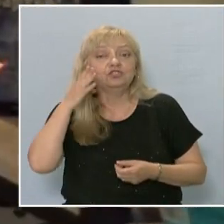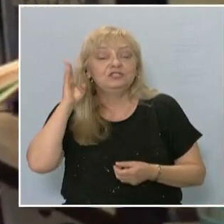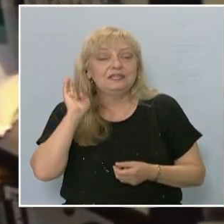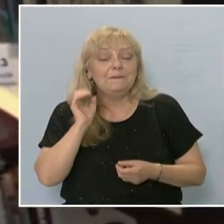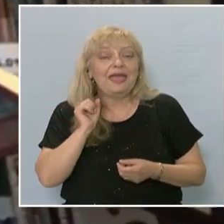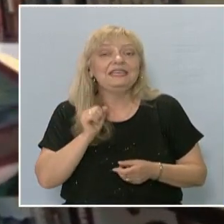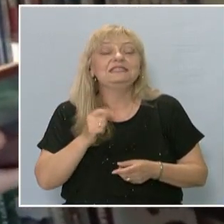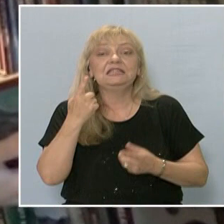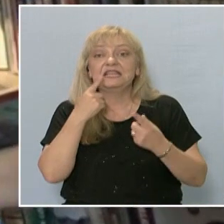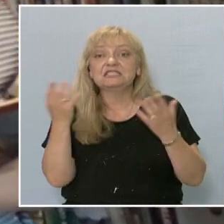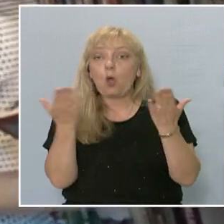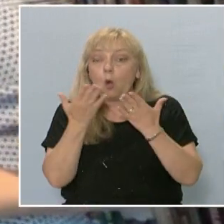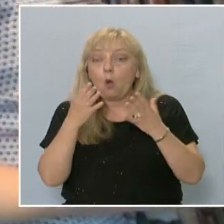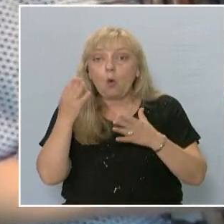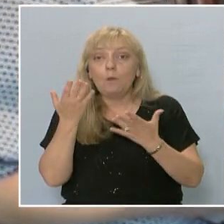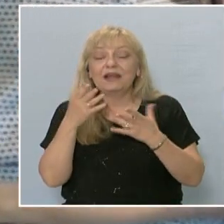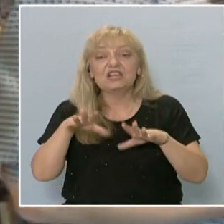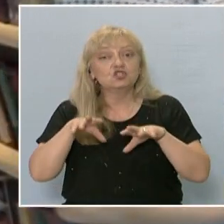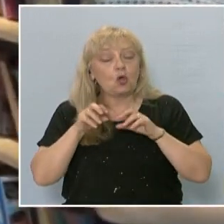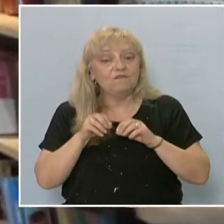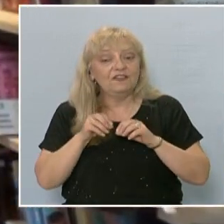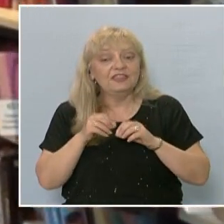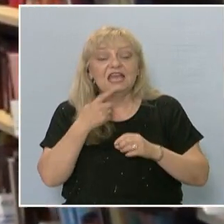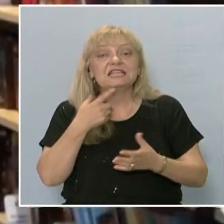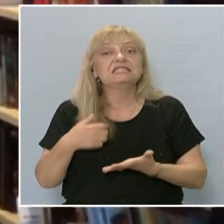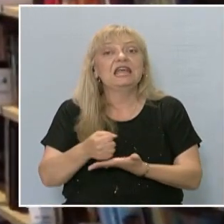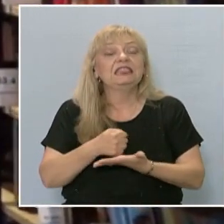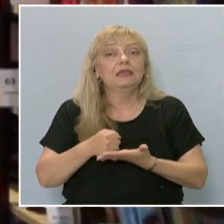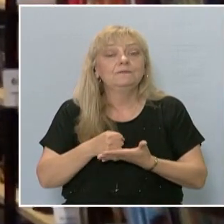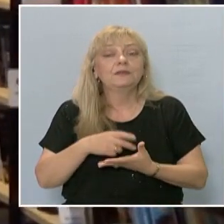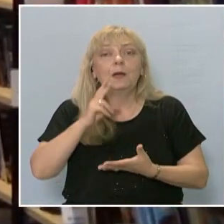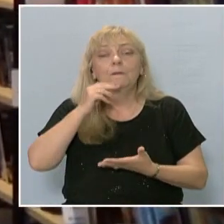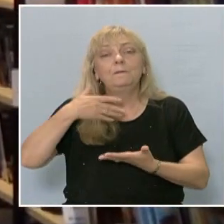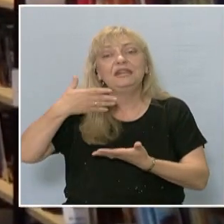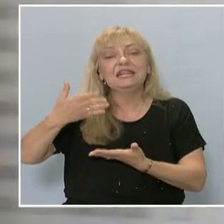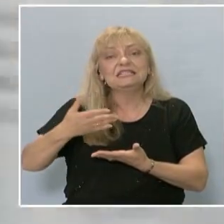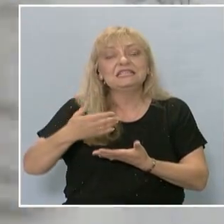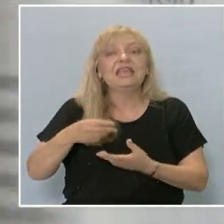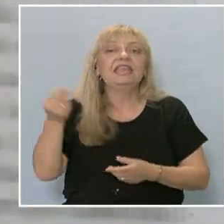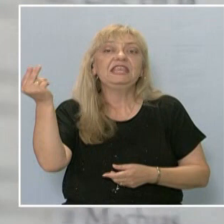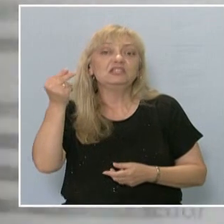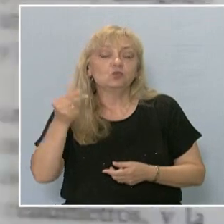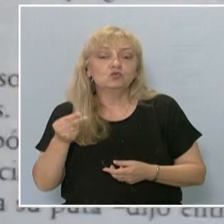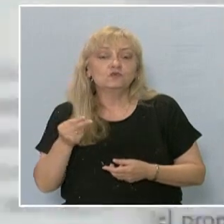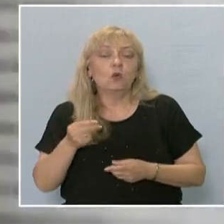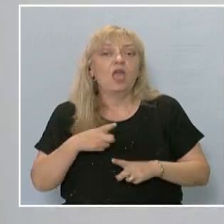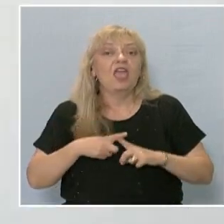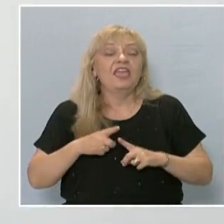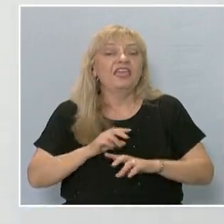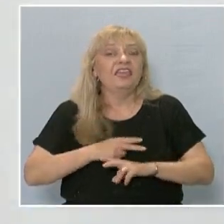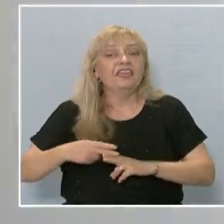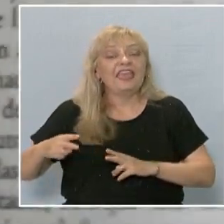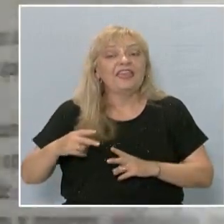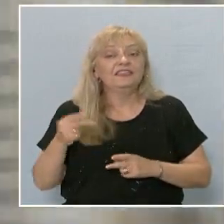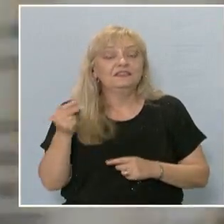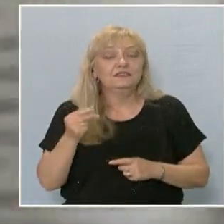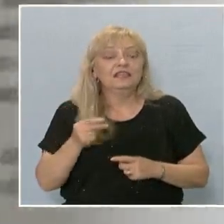също да се образоват за артистичното и за психотерапевтичното приказки и класическо изкуство хигиена на психиката и игри